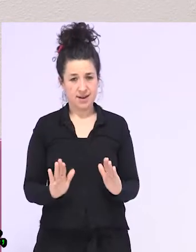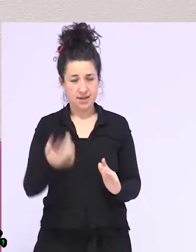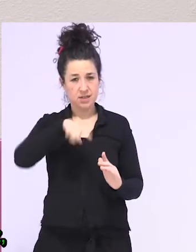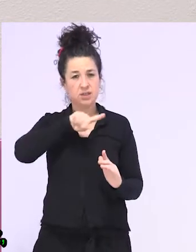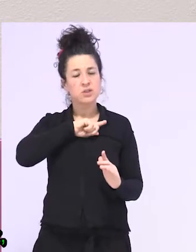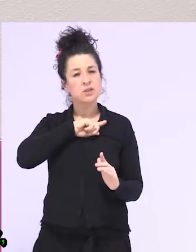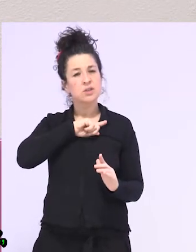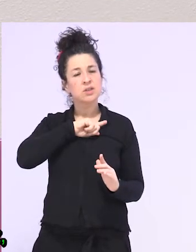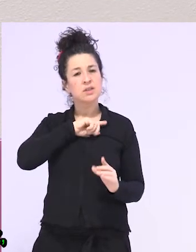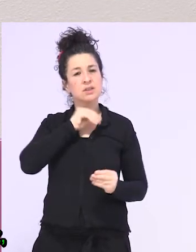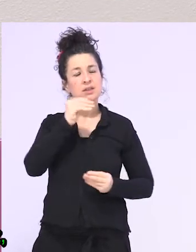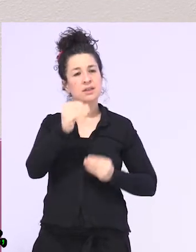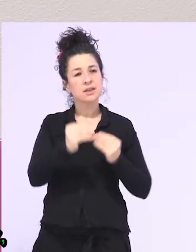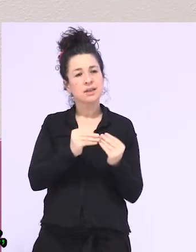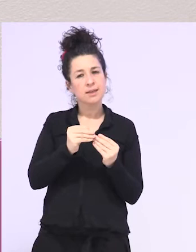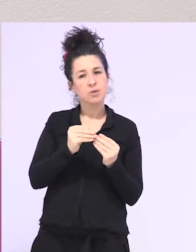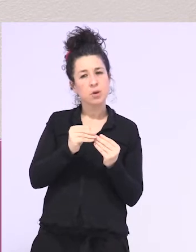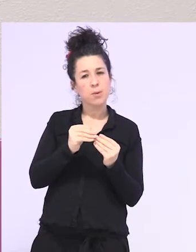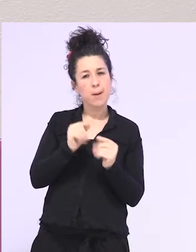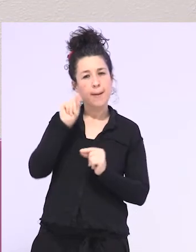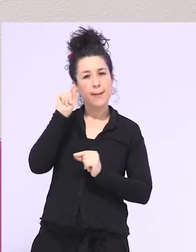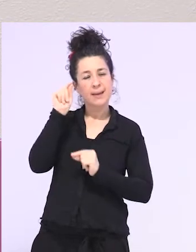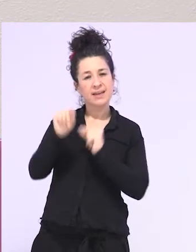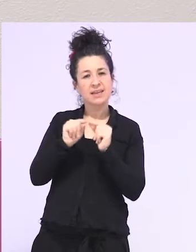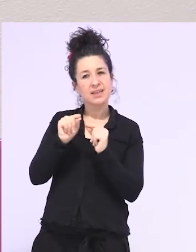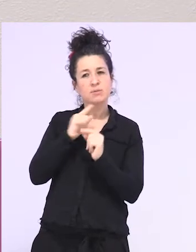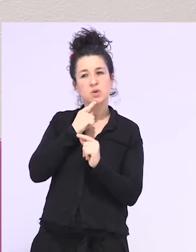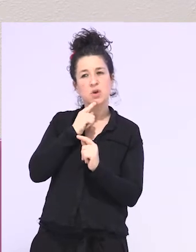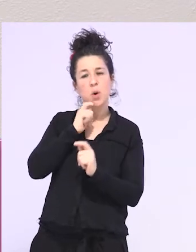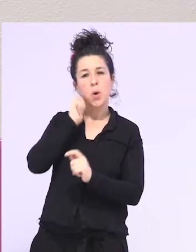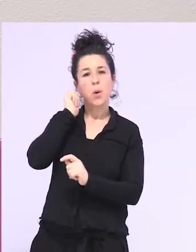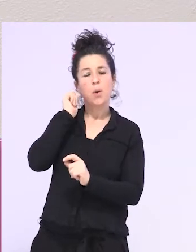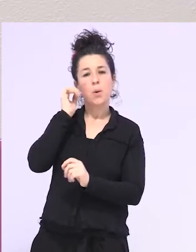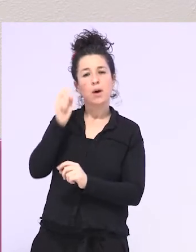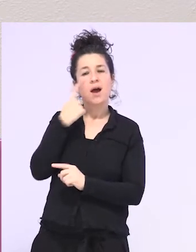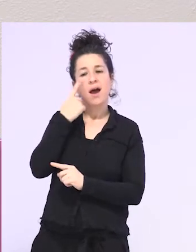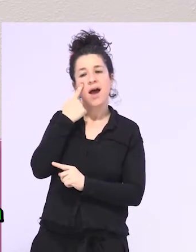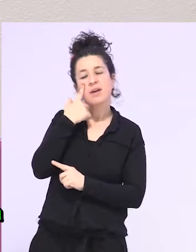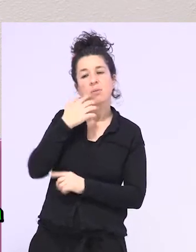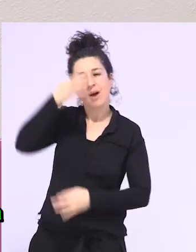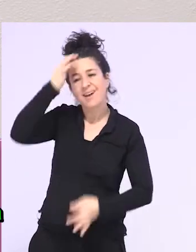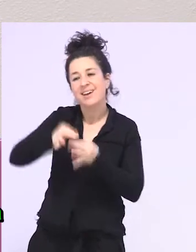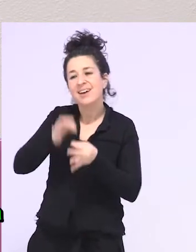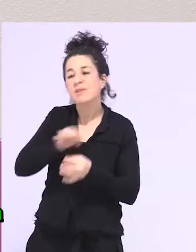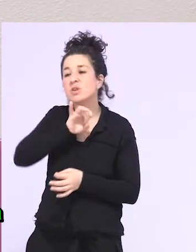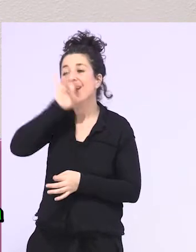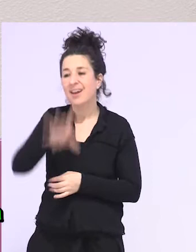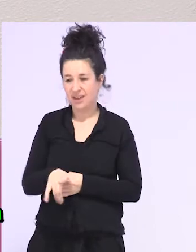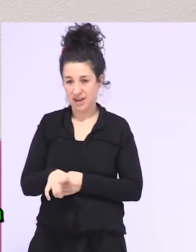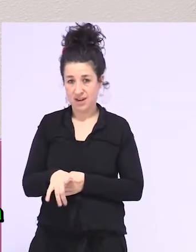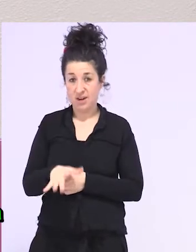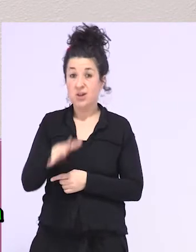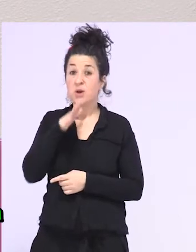da eraso izan ote den edo ez. Baizik eta nori aitortzen diogun egoera horretan sinesgarritasuna. Eta horregatikan, nik